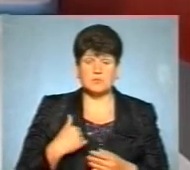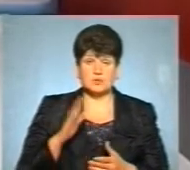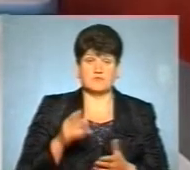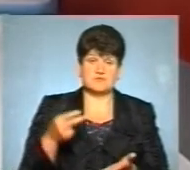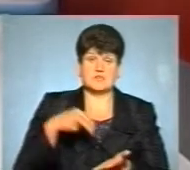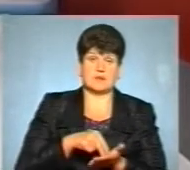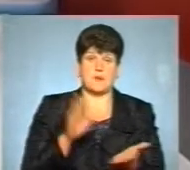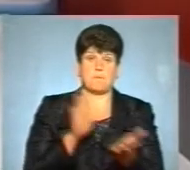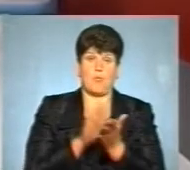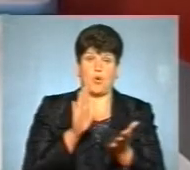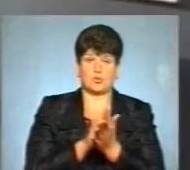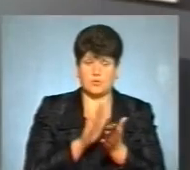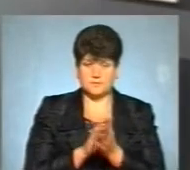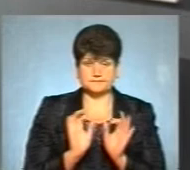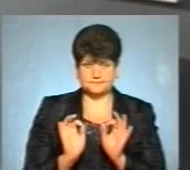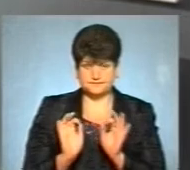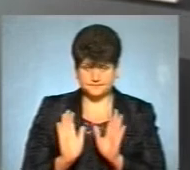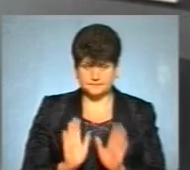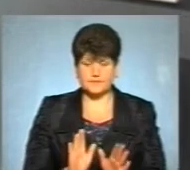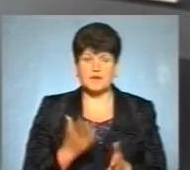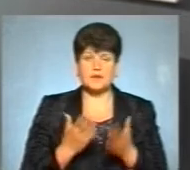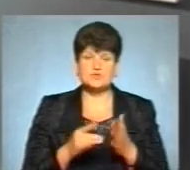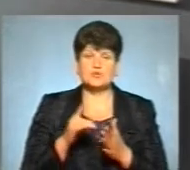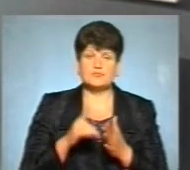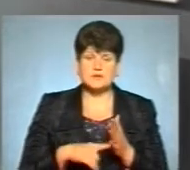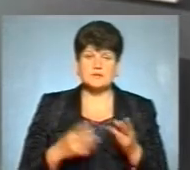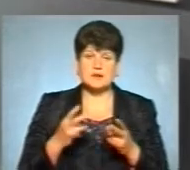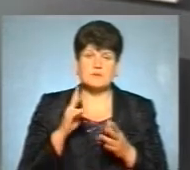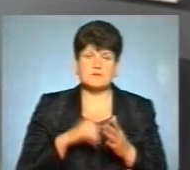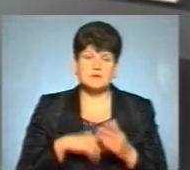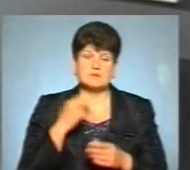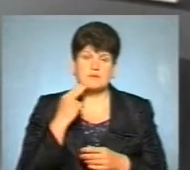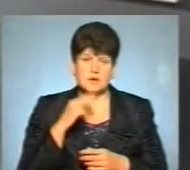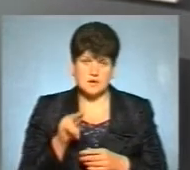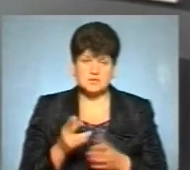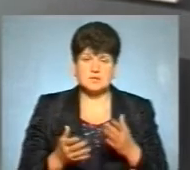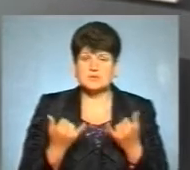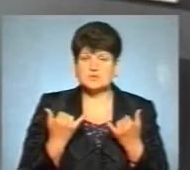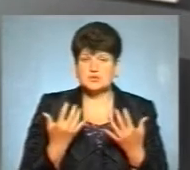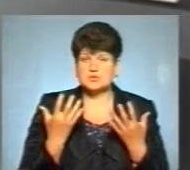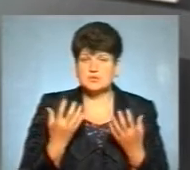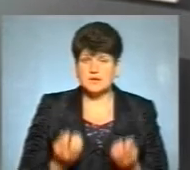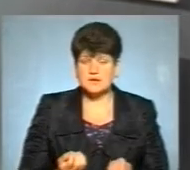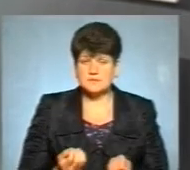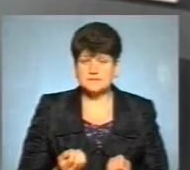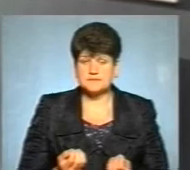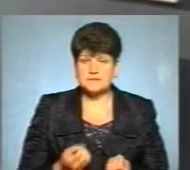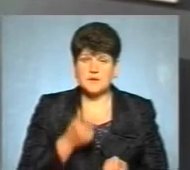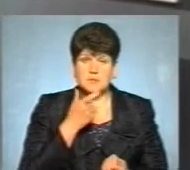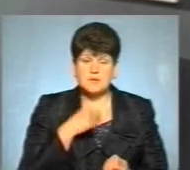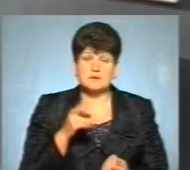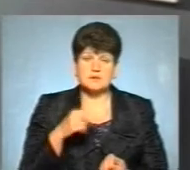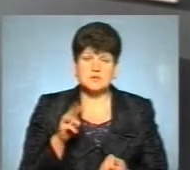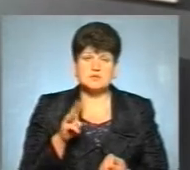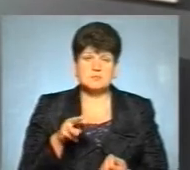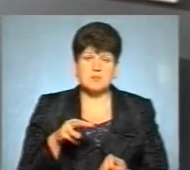похлопаємо. Тобто, ну, все нормально. Якщо вірити, треба вірити в краще, звичайно. Але на сьогоднішній день пан Денис Шмигаль дуже